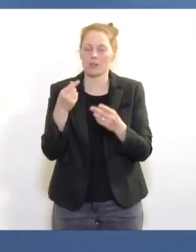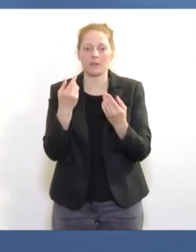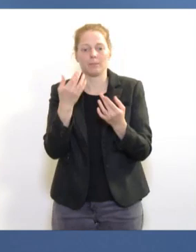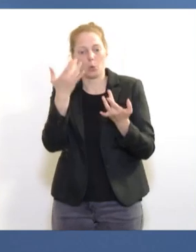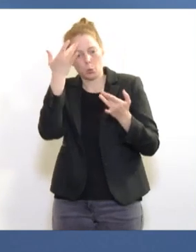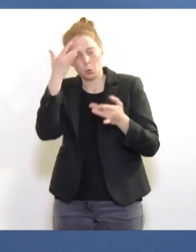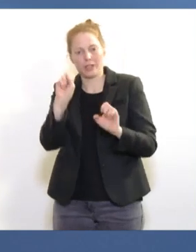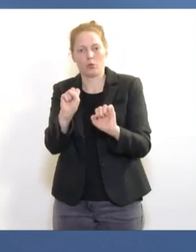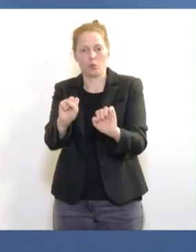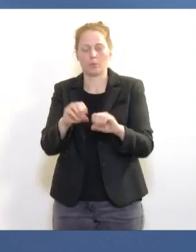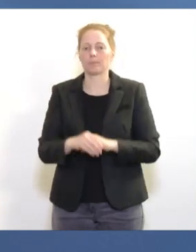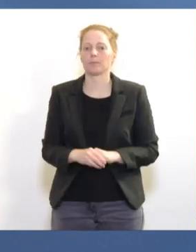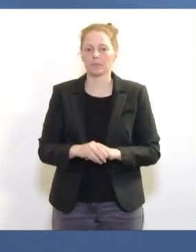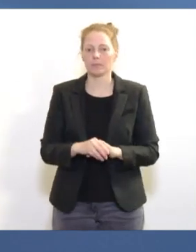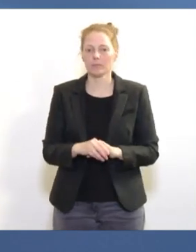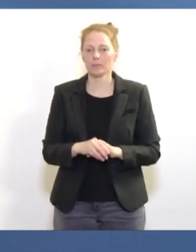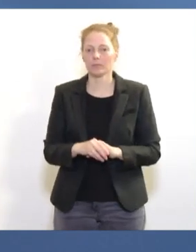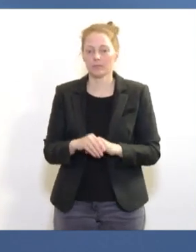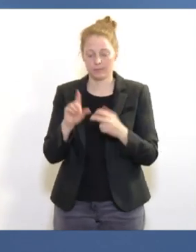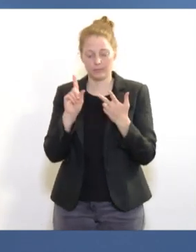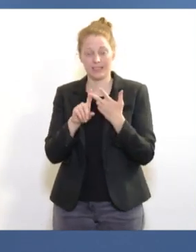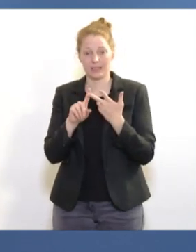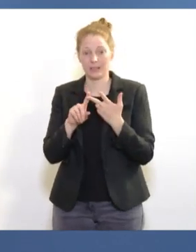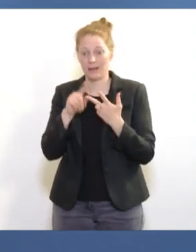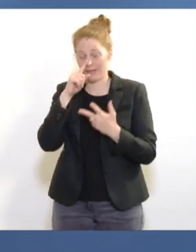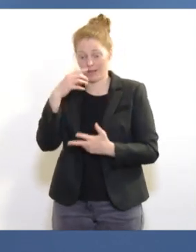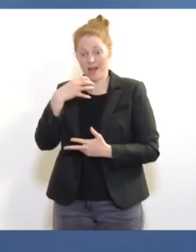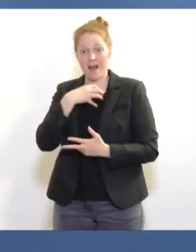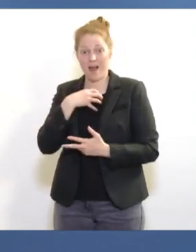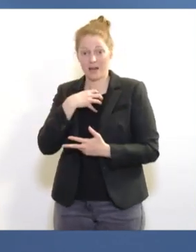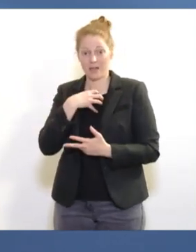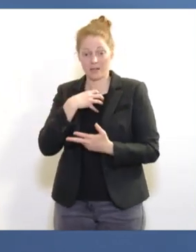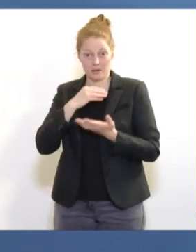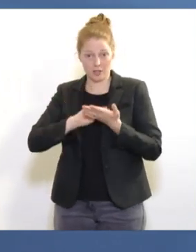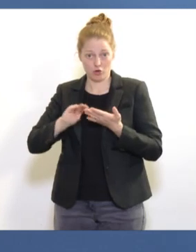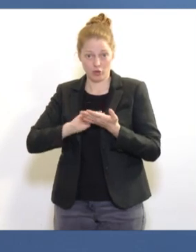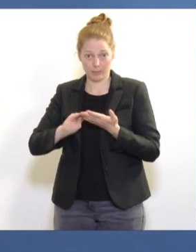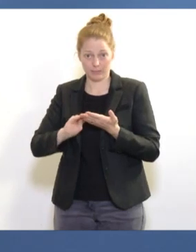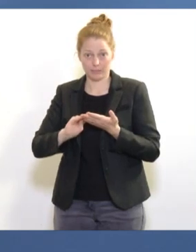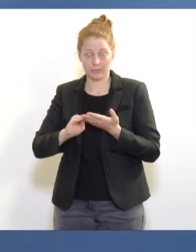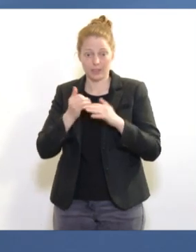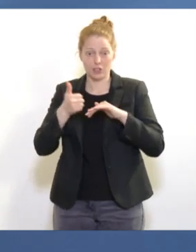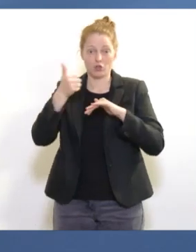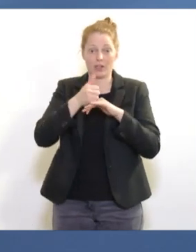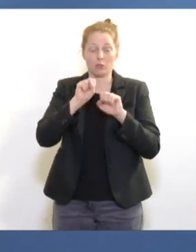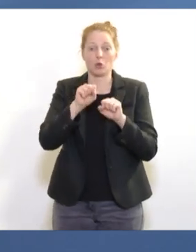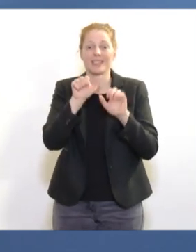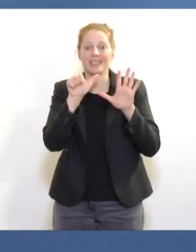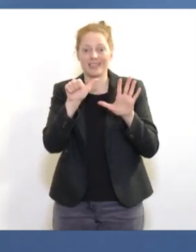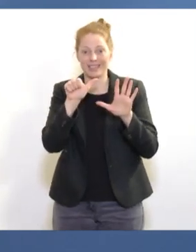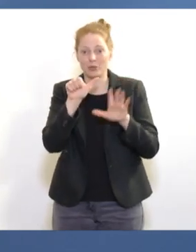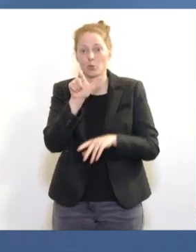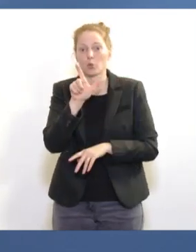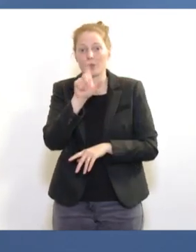Kündigungsschutz für die Leute, die am Krankenschein sind. Normalerweise hat der Patron recht, ihn den am Krankenschein aus nur 26 Wochen